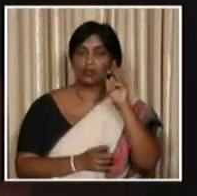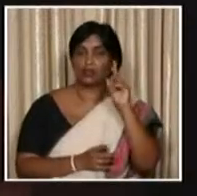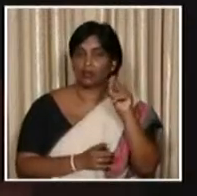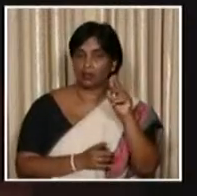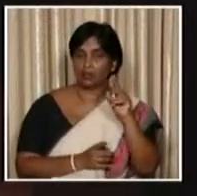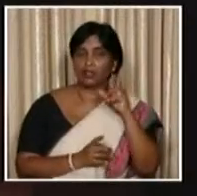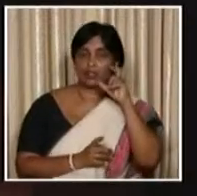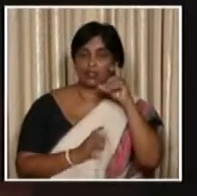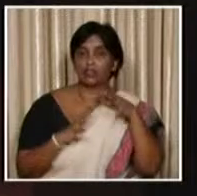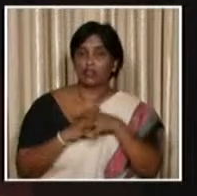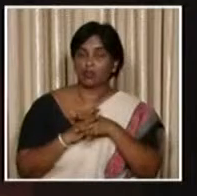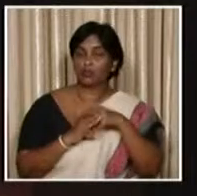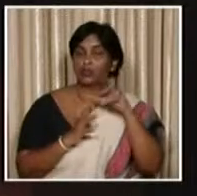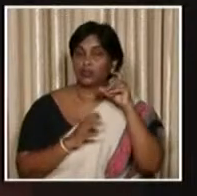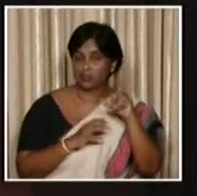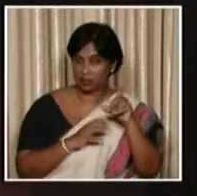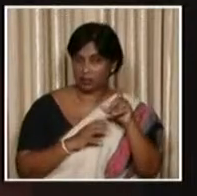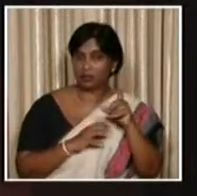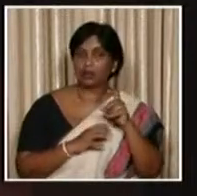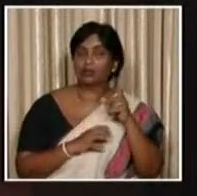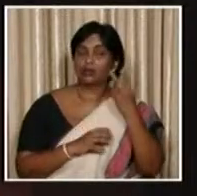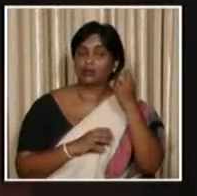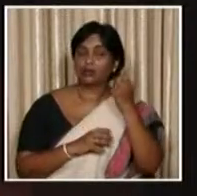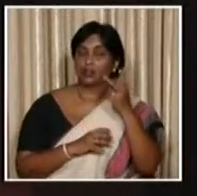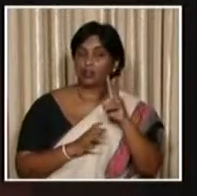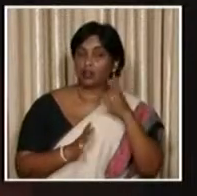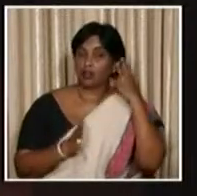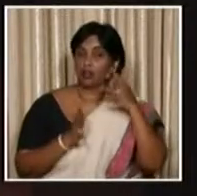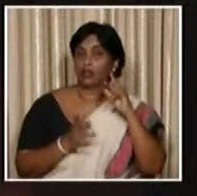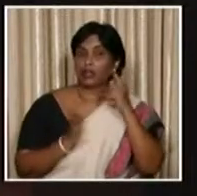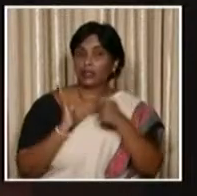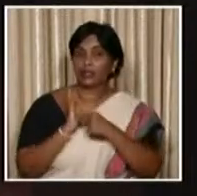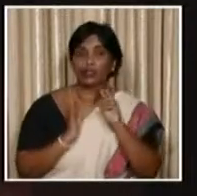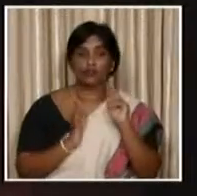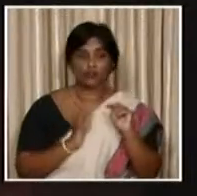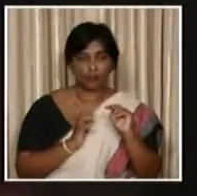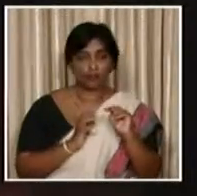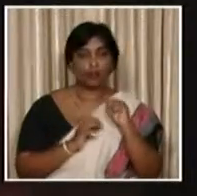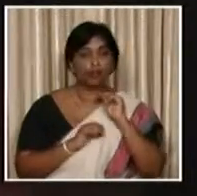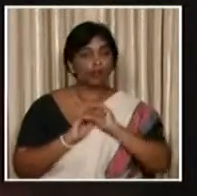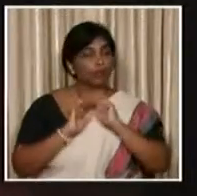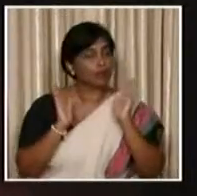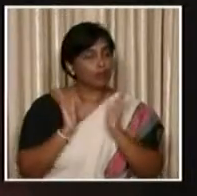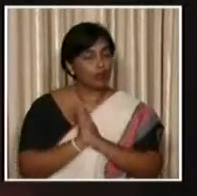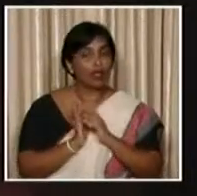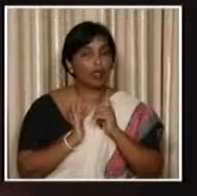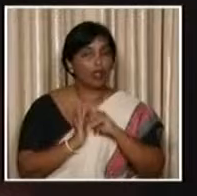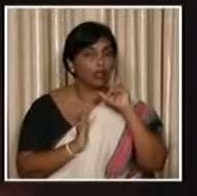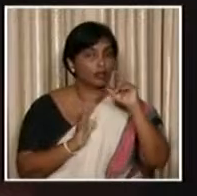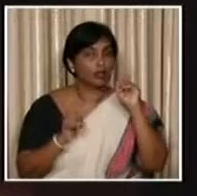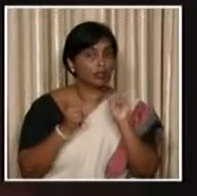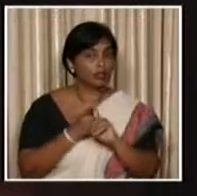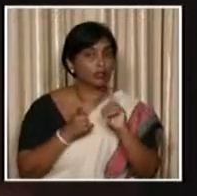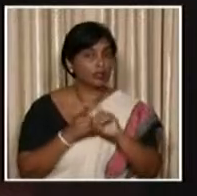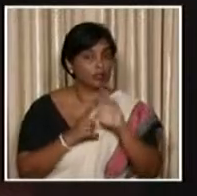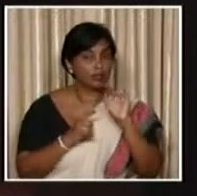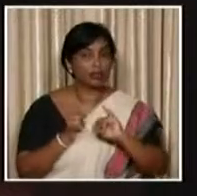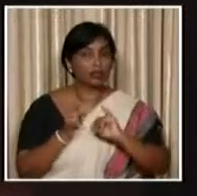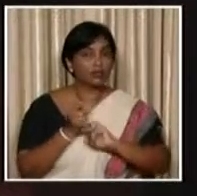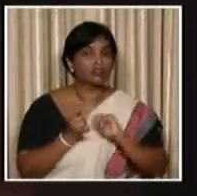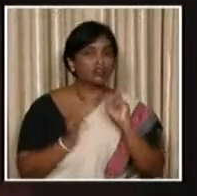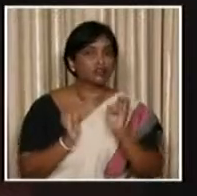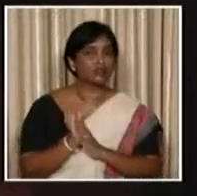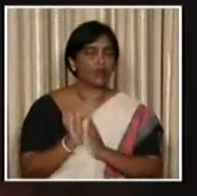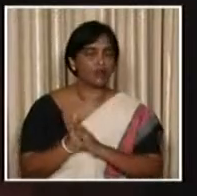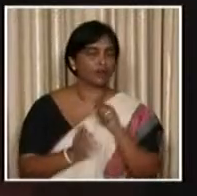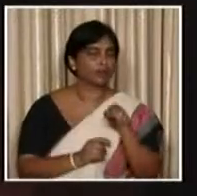2011 CWC and 2012 World T20. ඔක්කොම ICC tournaments පවත්වලා තියෙන interim